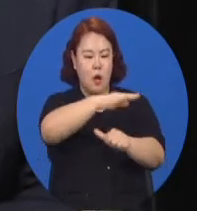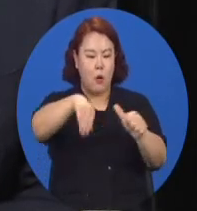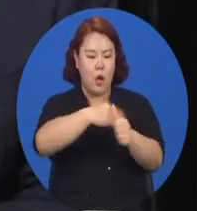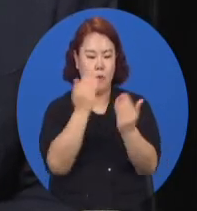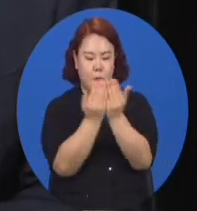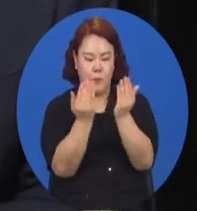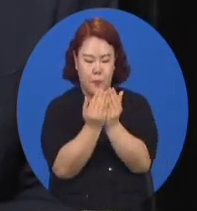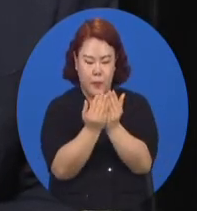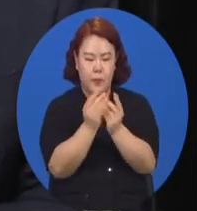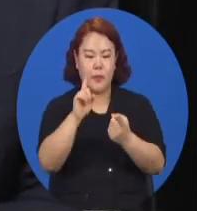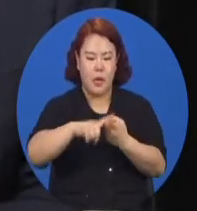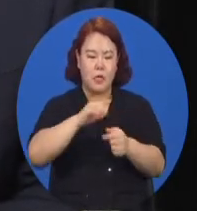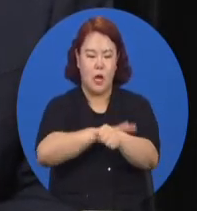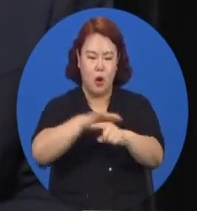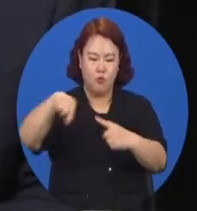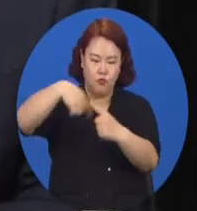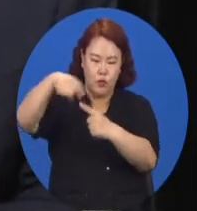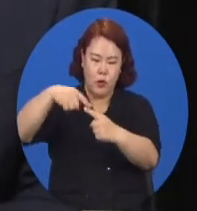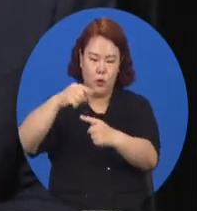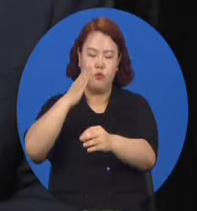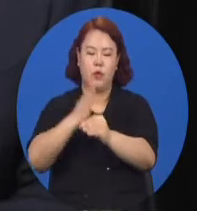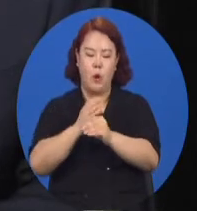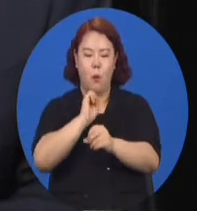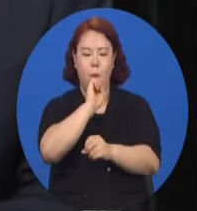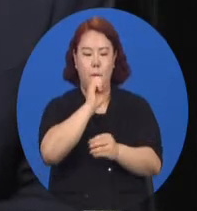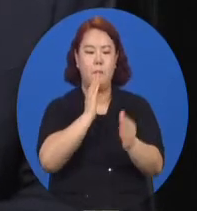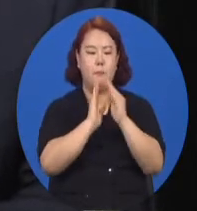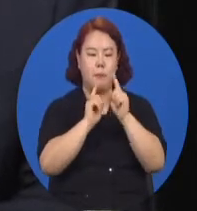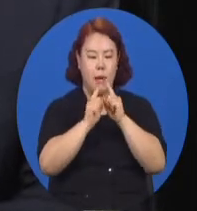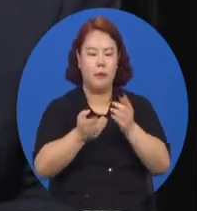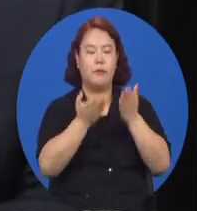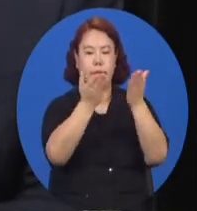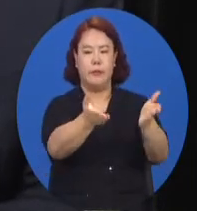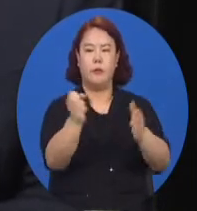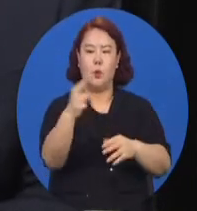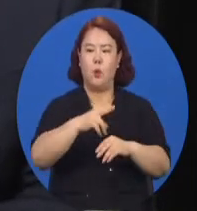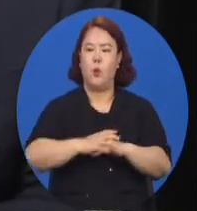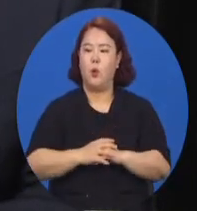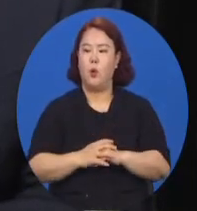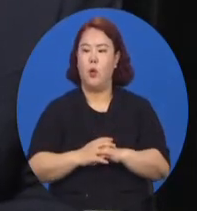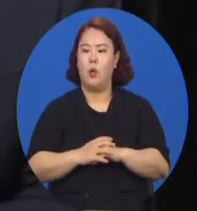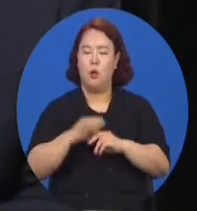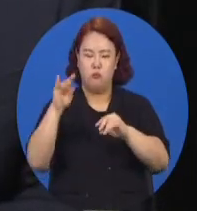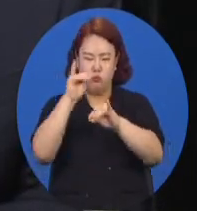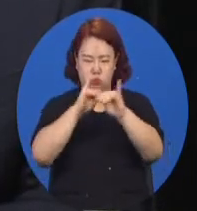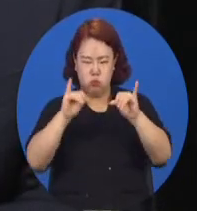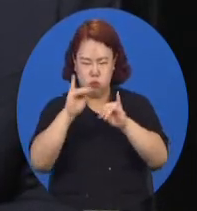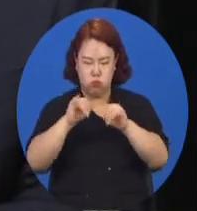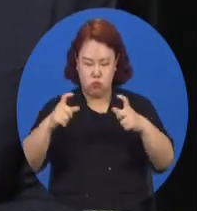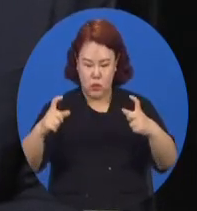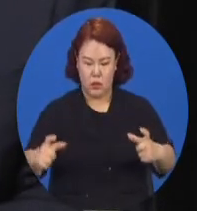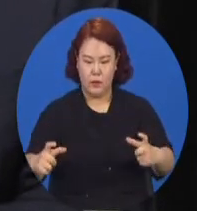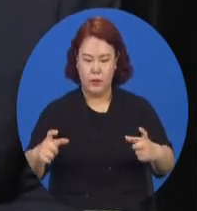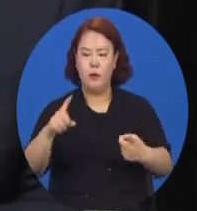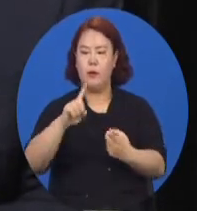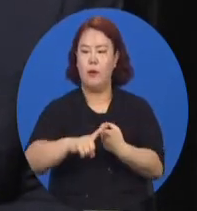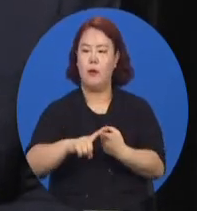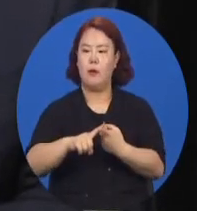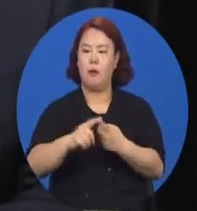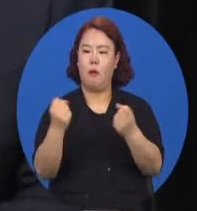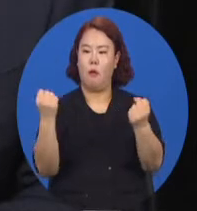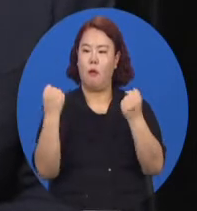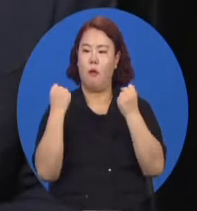있다. 또 이런 말씀을 드리고요. 그리고 이 분진 지역에 대한 이